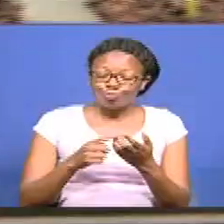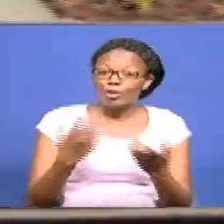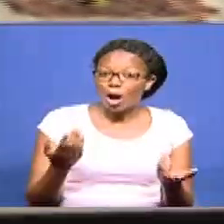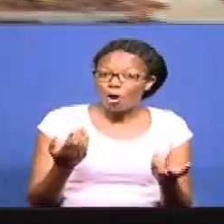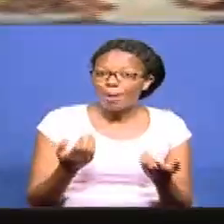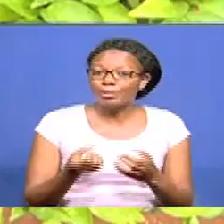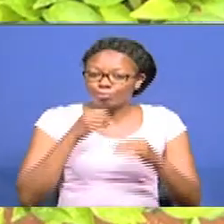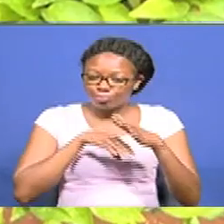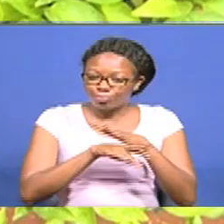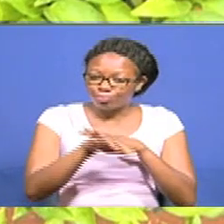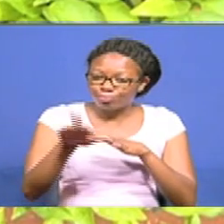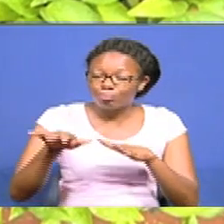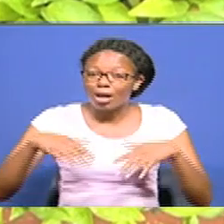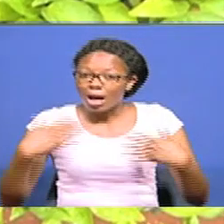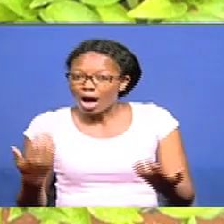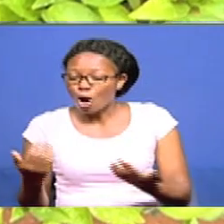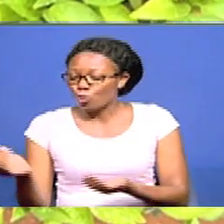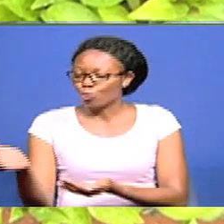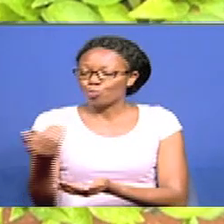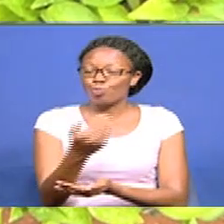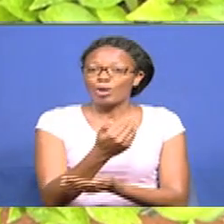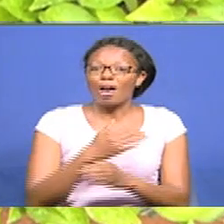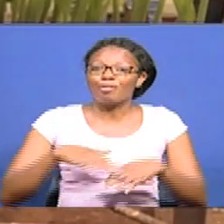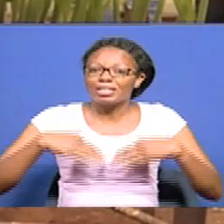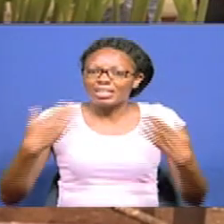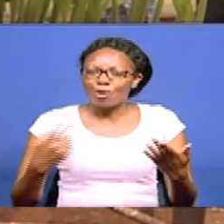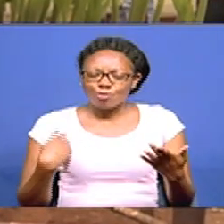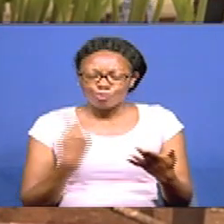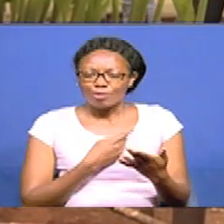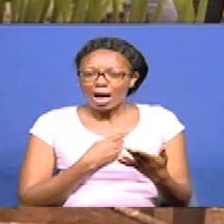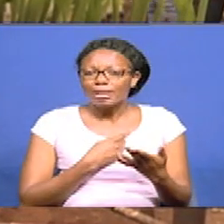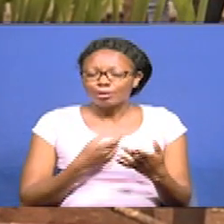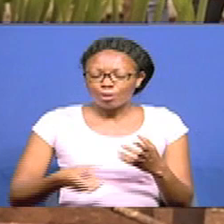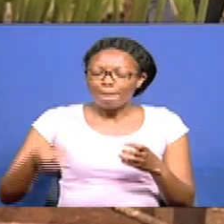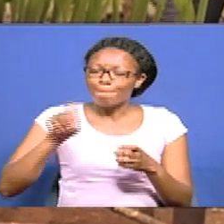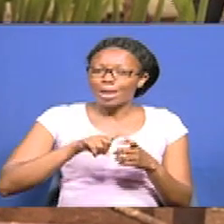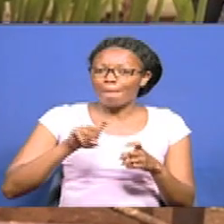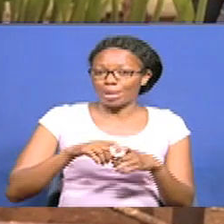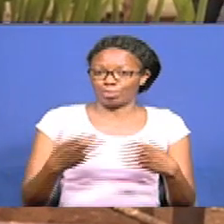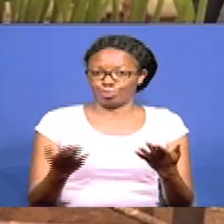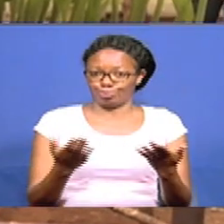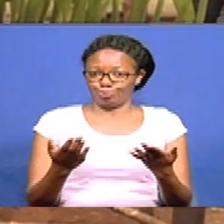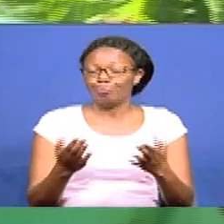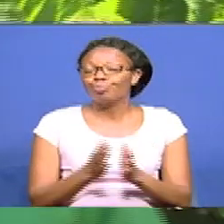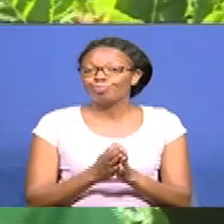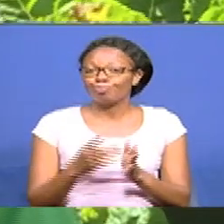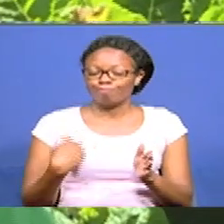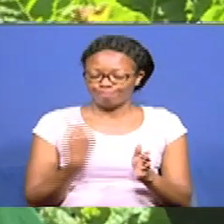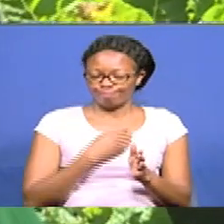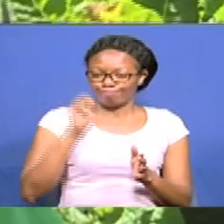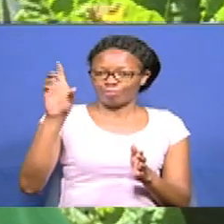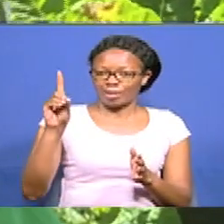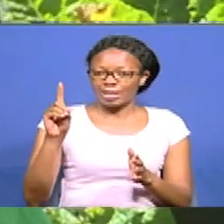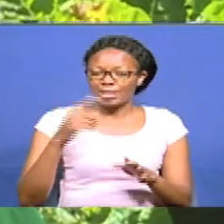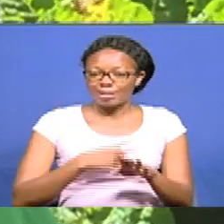hutoa mazao vipi na kwa muda upi, na mbinu walizotumia kukuza. Mbegu zetu wakati tunanunua,